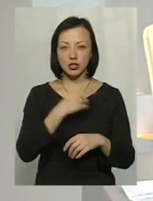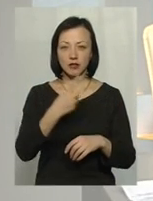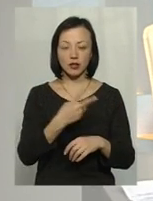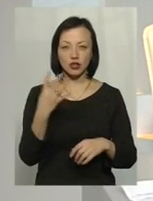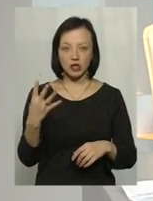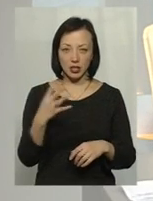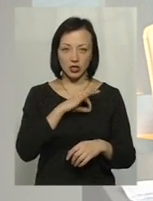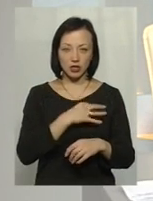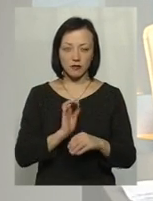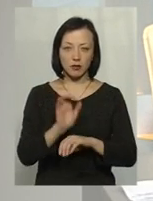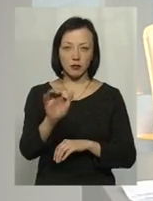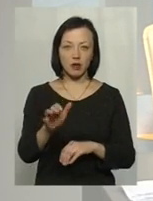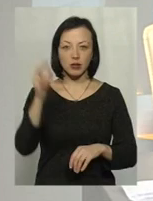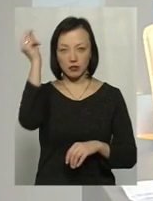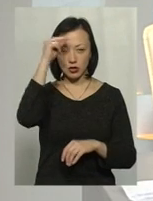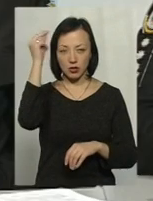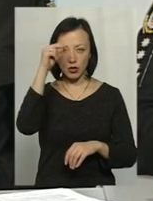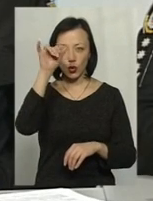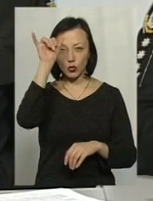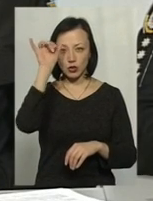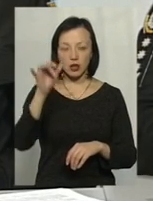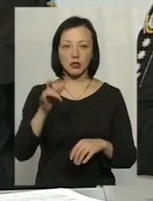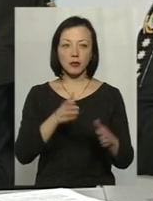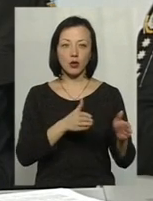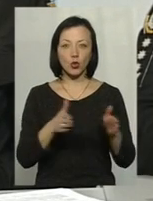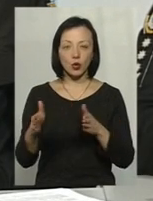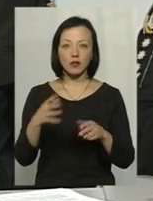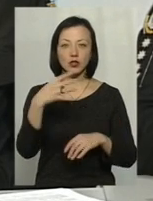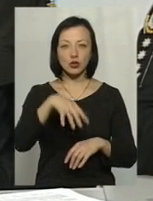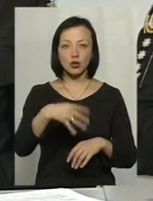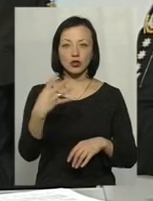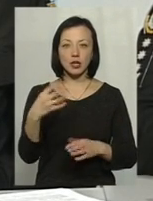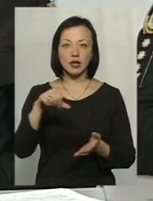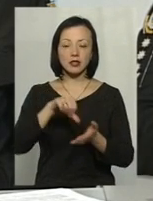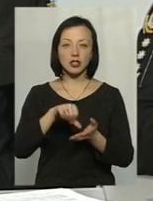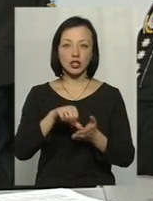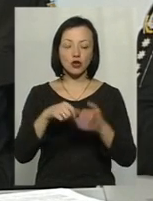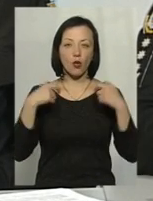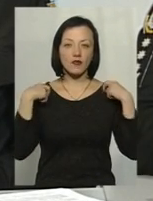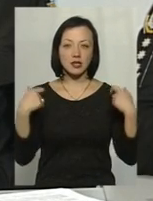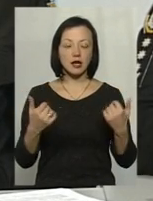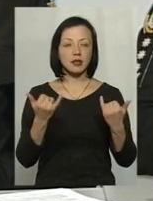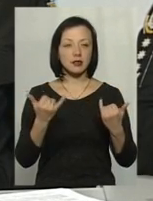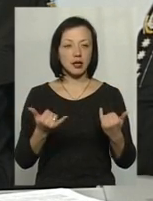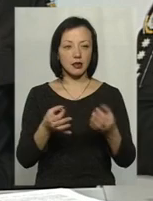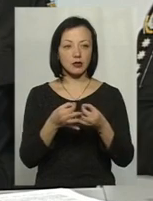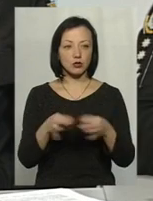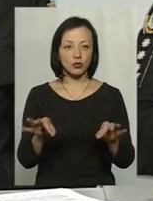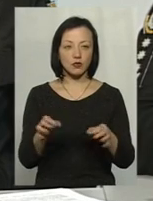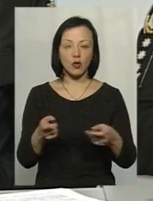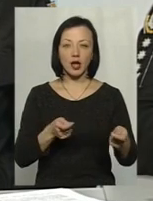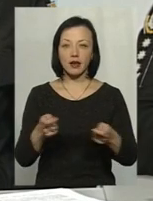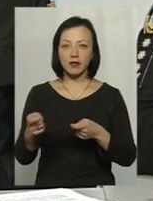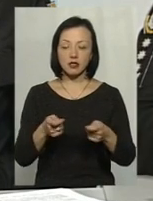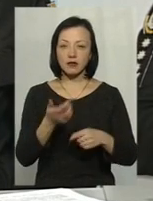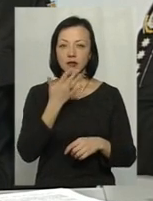24 слідчих ми відправили до навчання до училищ початкової підготовки і 44 дільничих офіцера. Зараз з дозволу керівництва